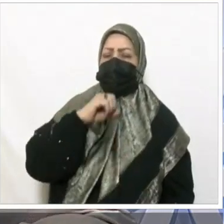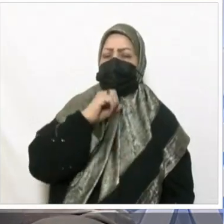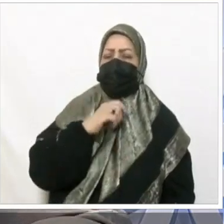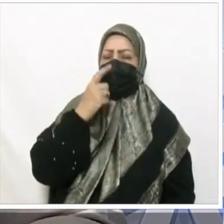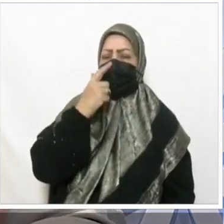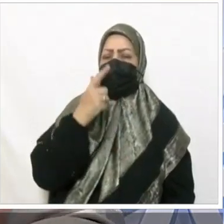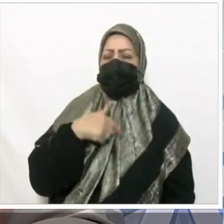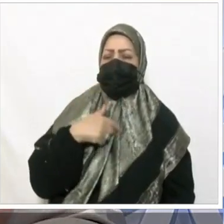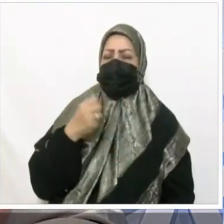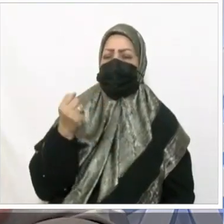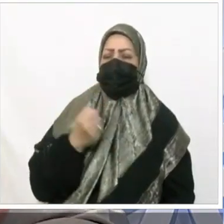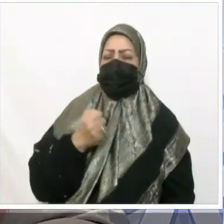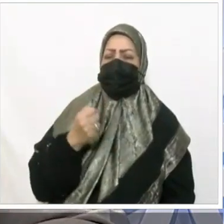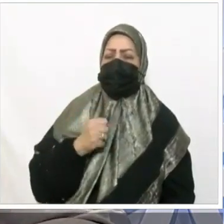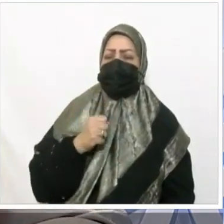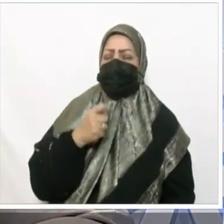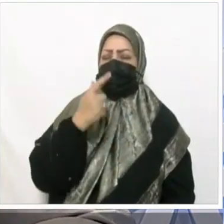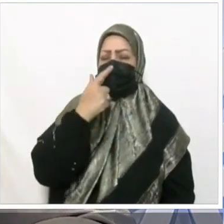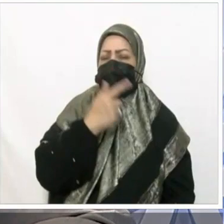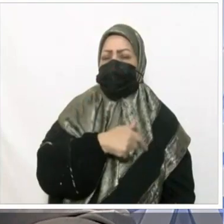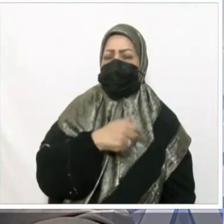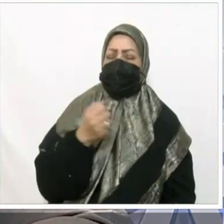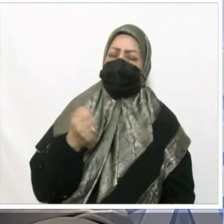الظاهرية، وقال به من المعاصرين